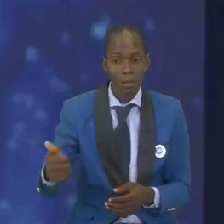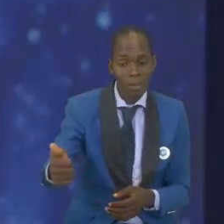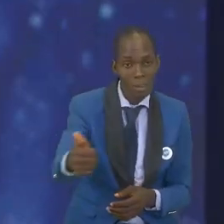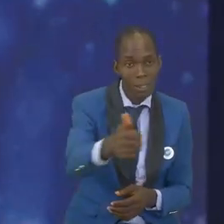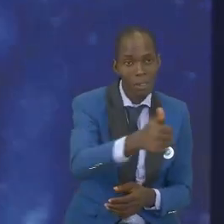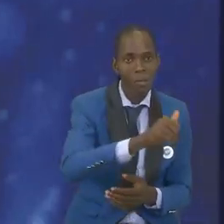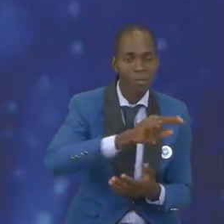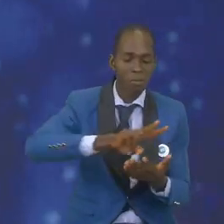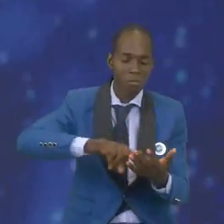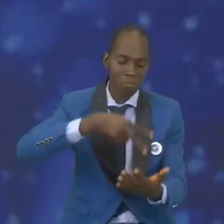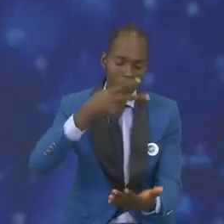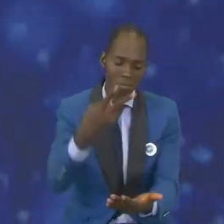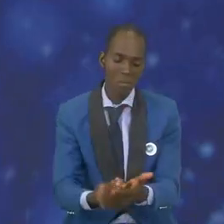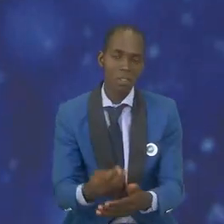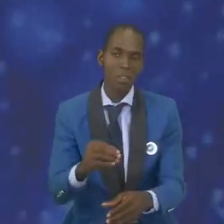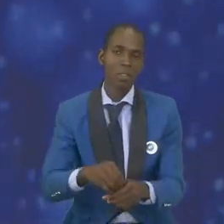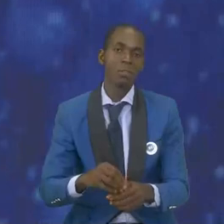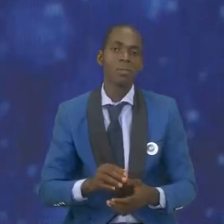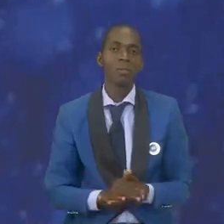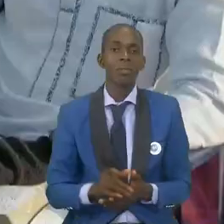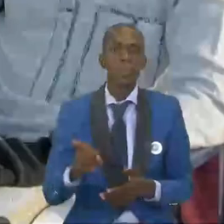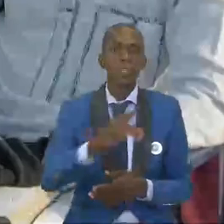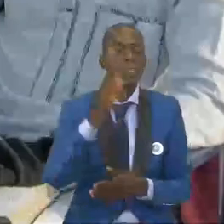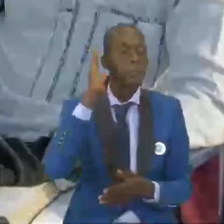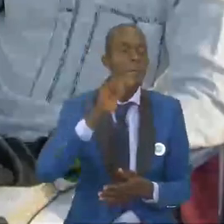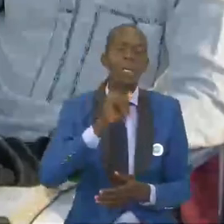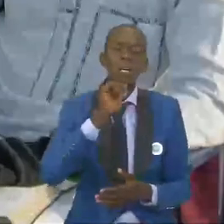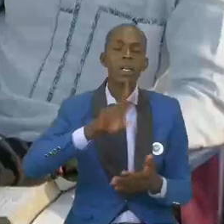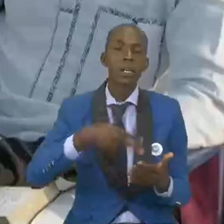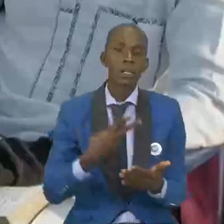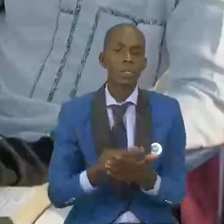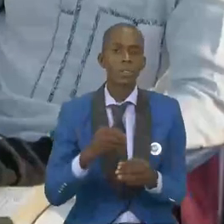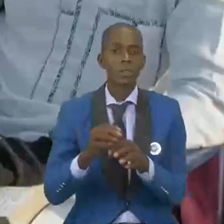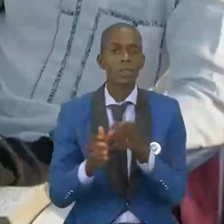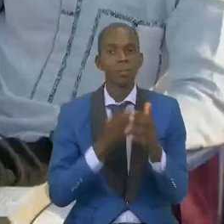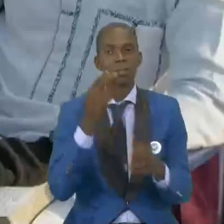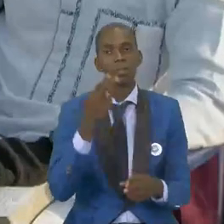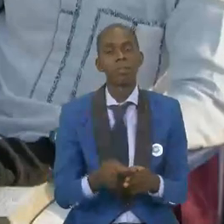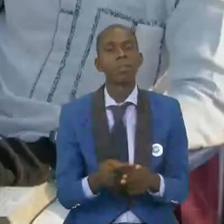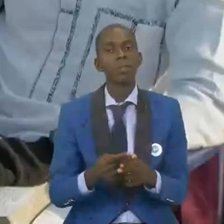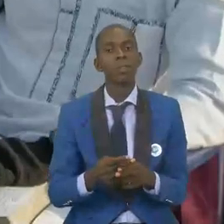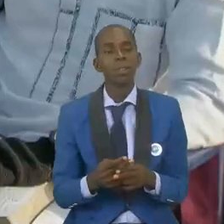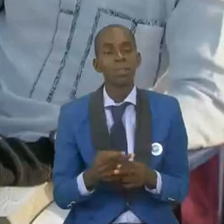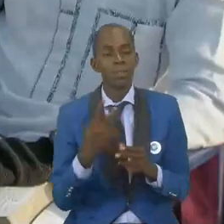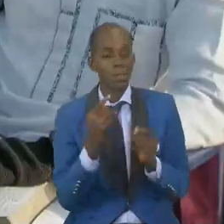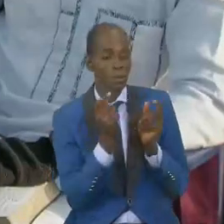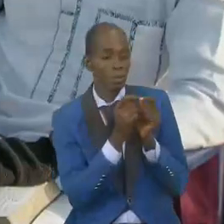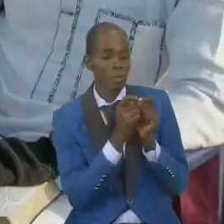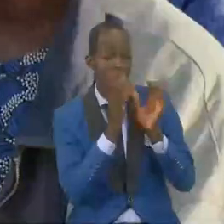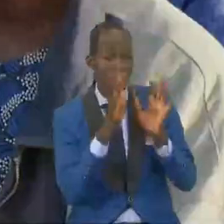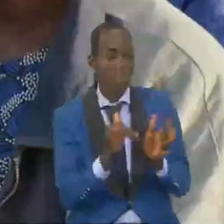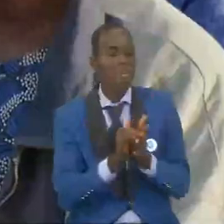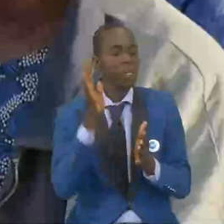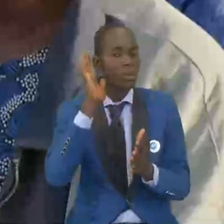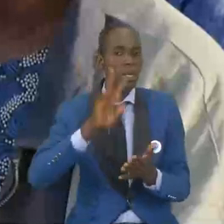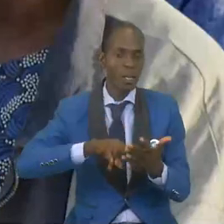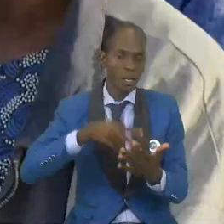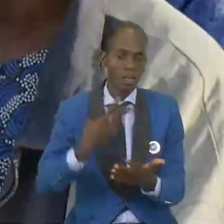la fosse qu'ils ont creusée pour moi. Ils y sont tombés. Tu ne tomberas pas.